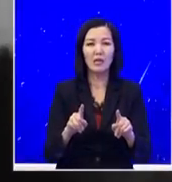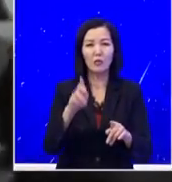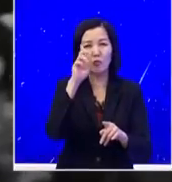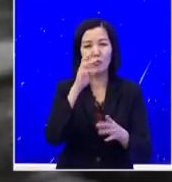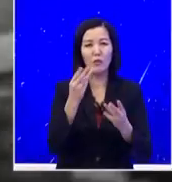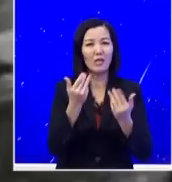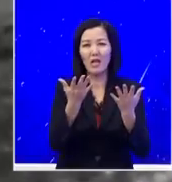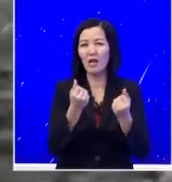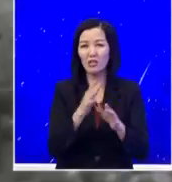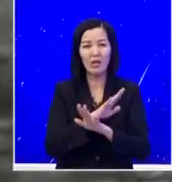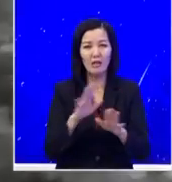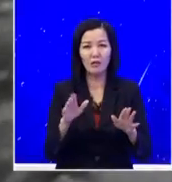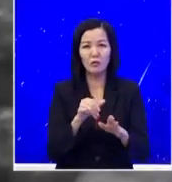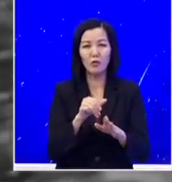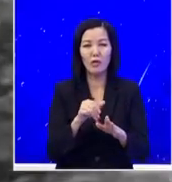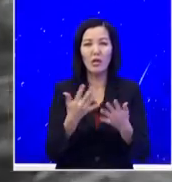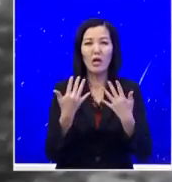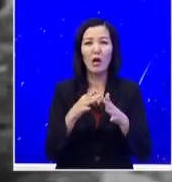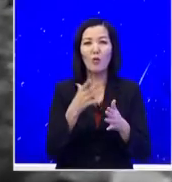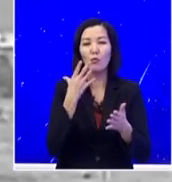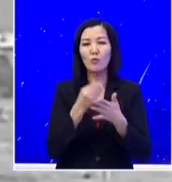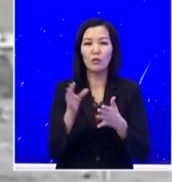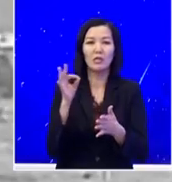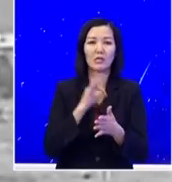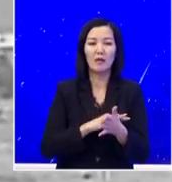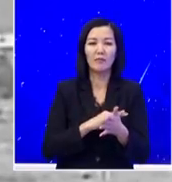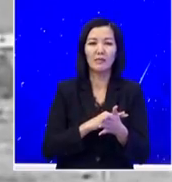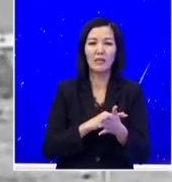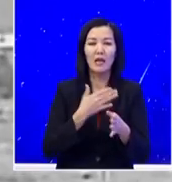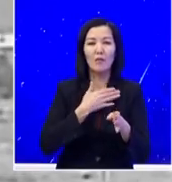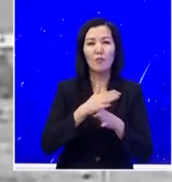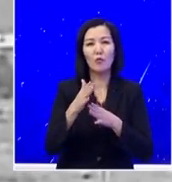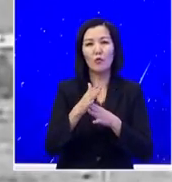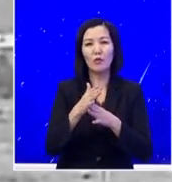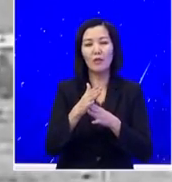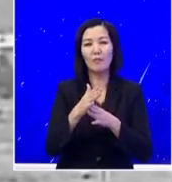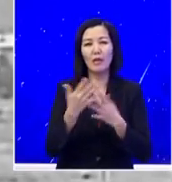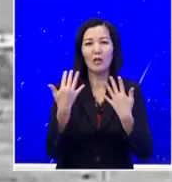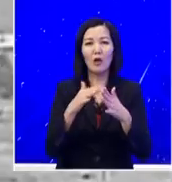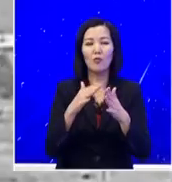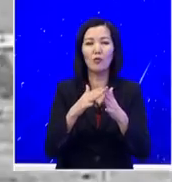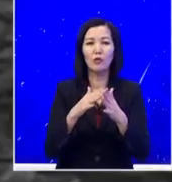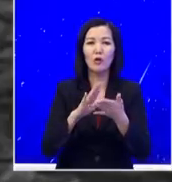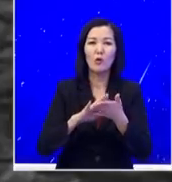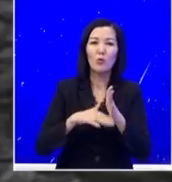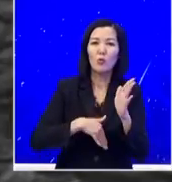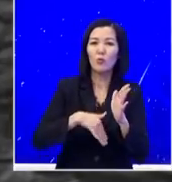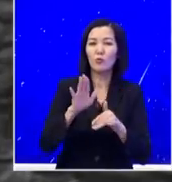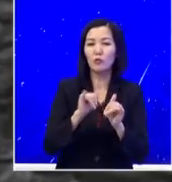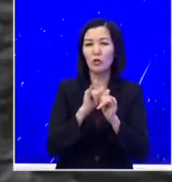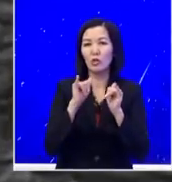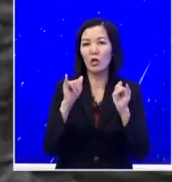үкіметтен қаржы сұратпапты. Колхоз табысын ұқсатқан. Осылайша Әшімбаев кезеңінде үлкен мектепке